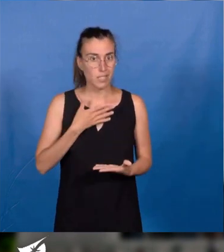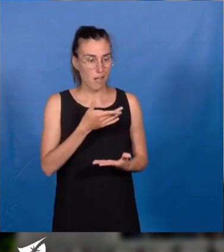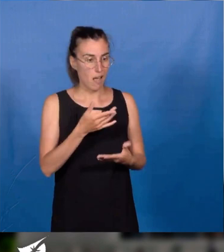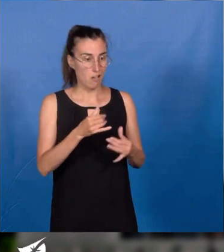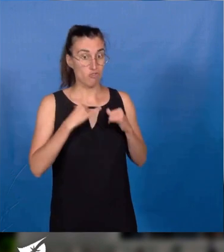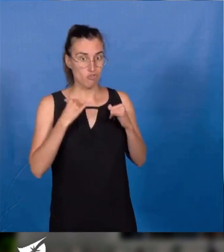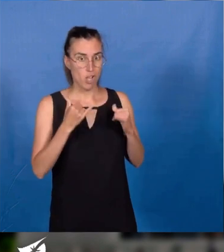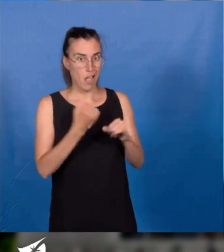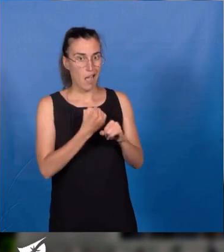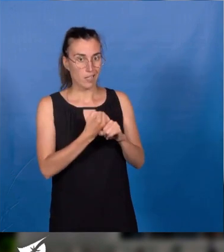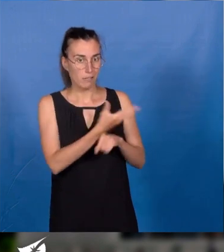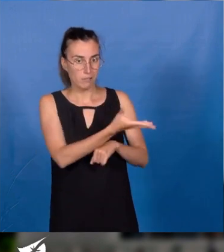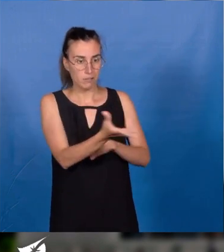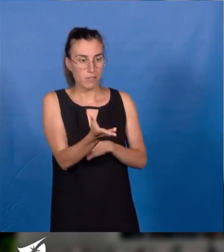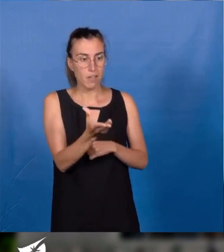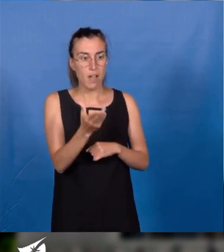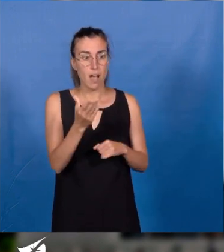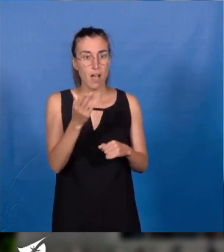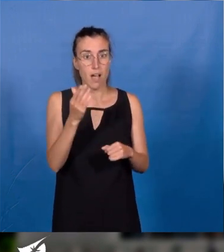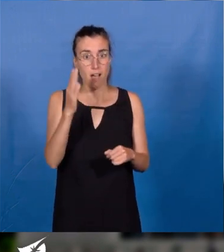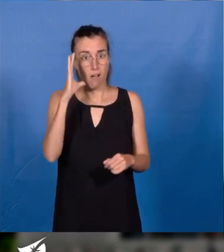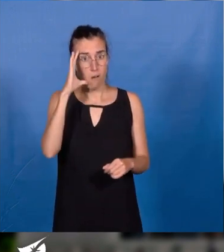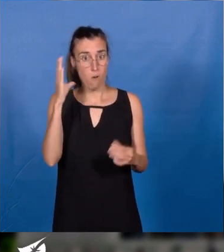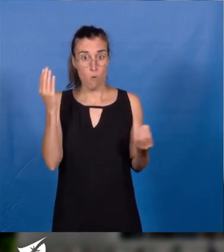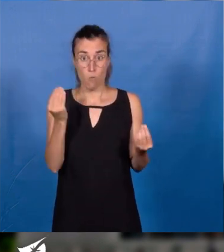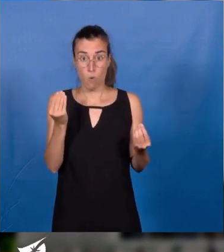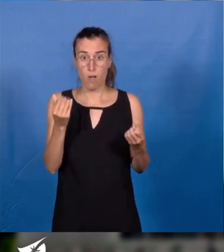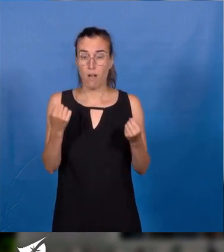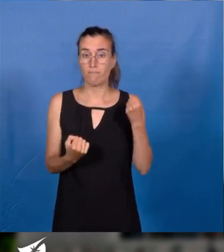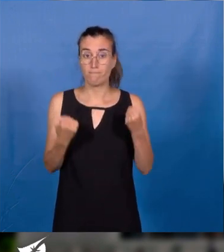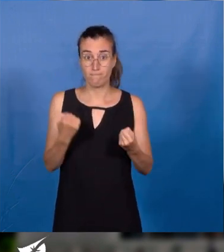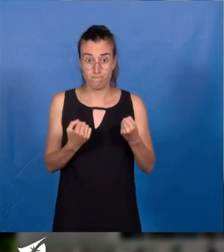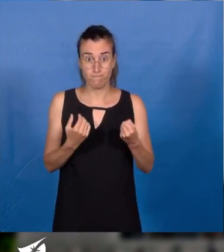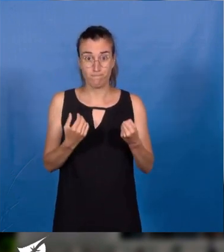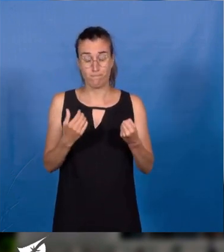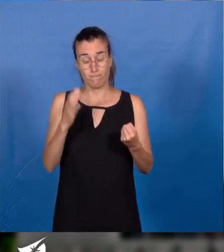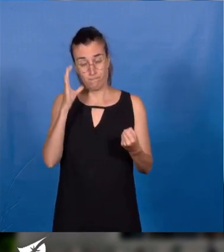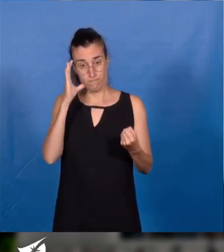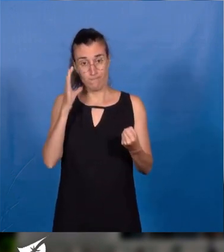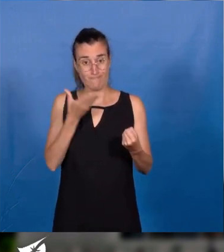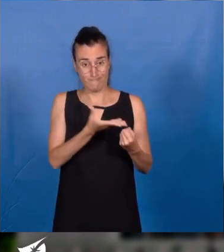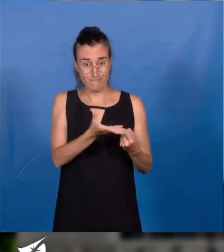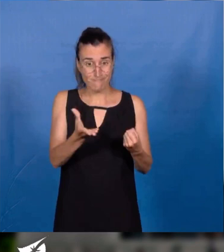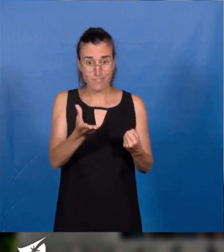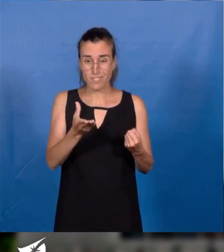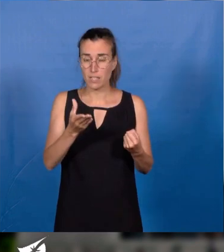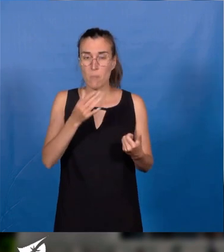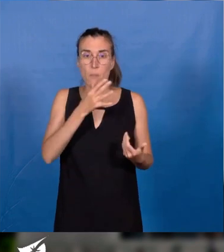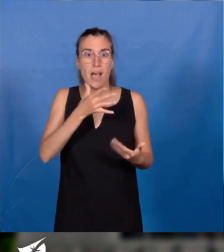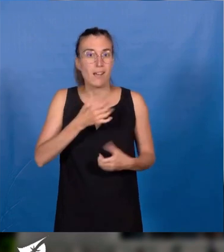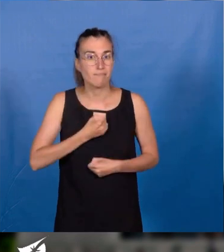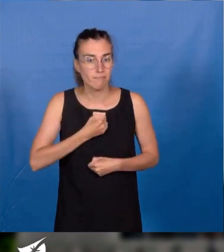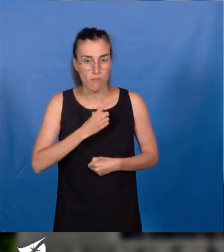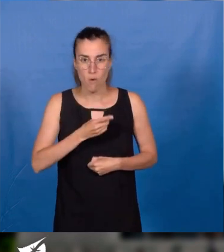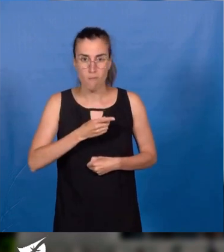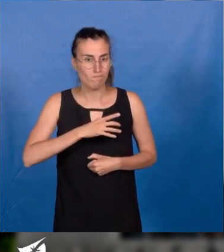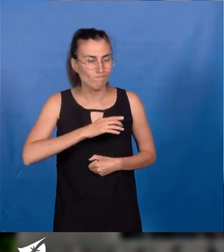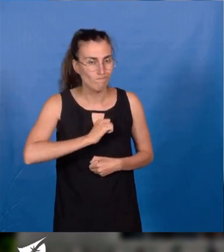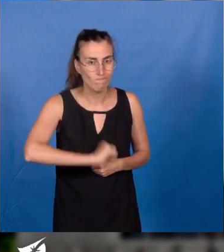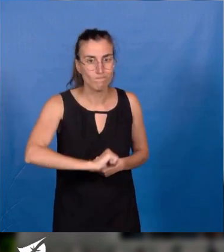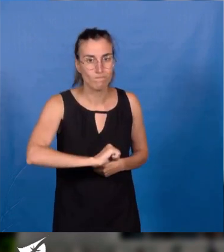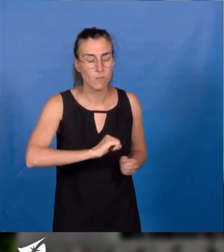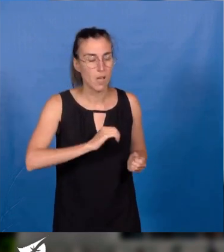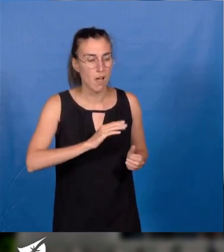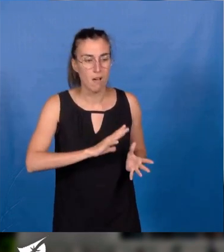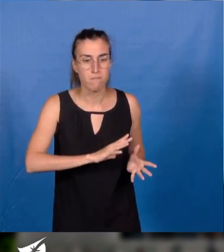leur voiture ». C'est inadmissible, il faut accélérer le processus. Mais c'est aussi